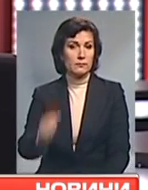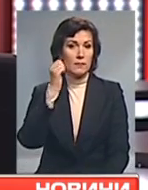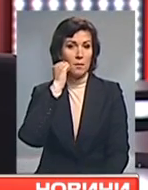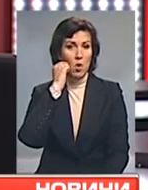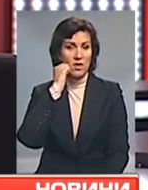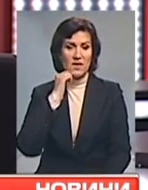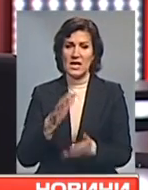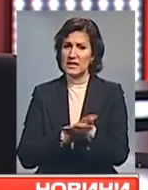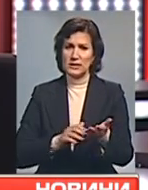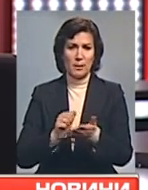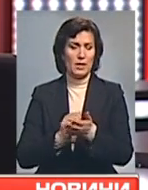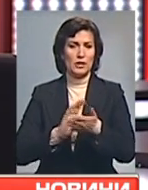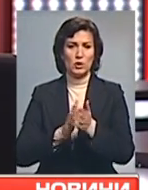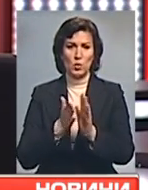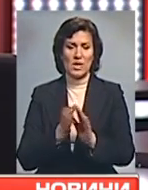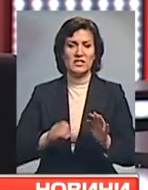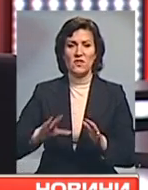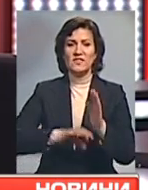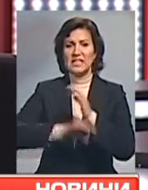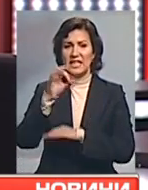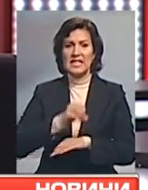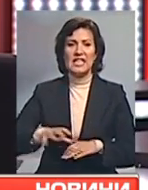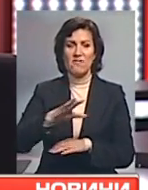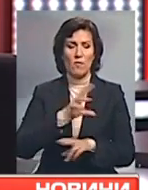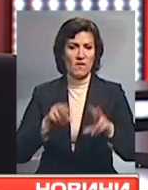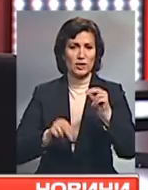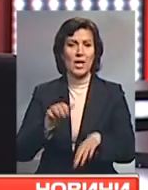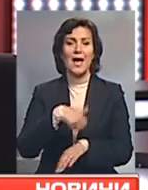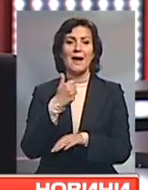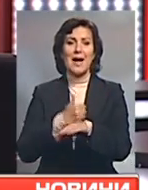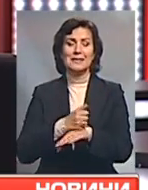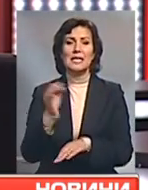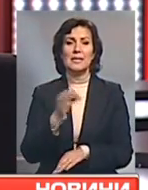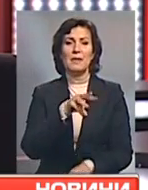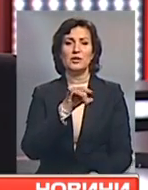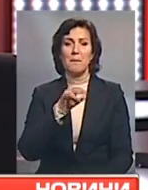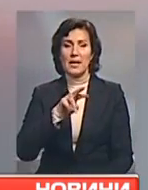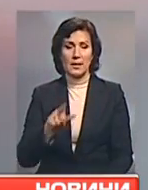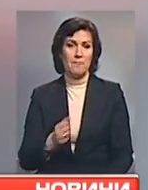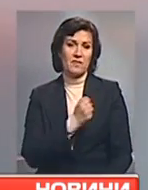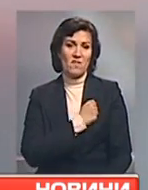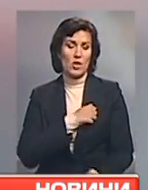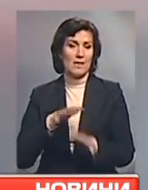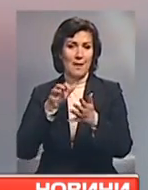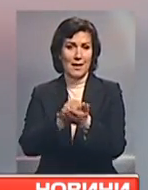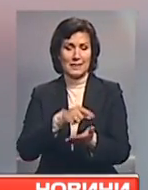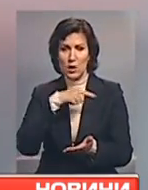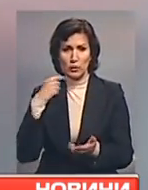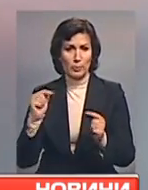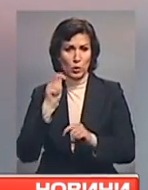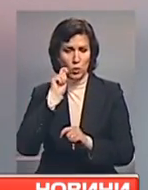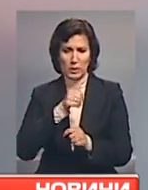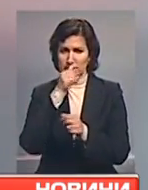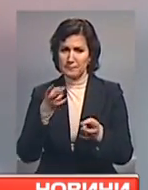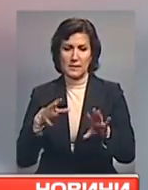Москва дестабілізує ситуацію у Східній Європі, вважає канцлер Німеччини Ангела Меркель. За її словами, воєнна агресія Росії проти України не